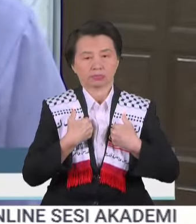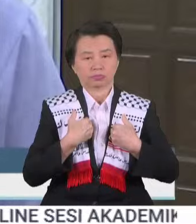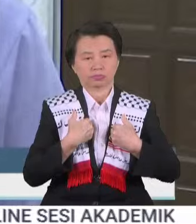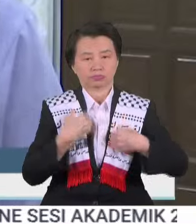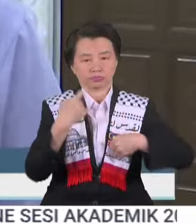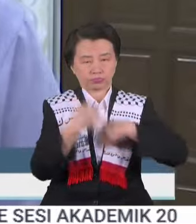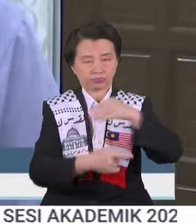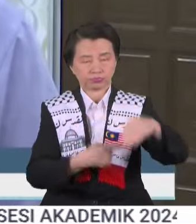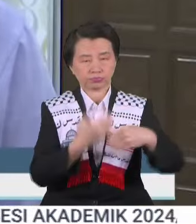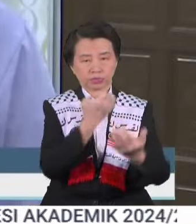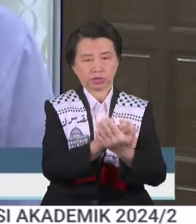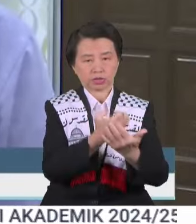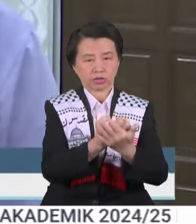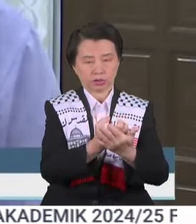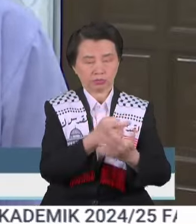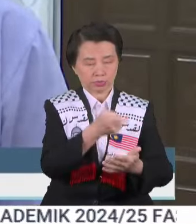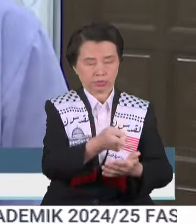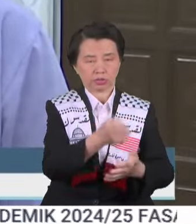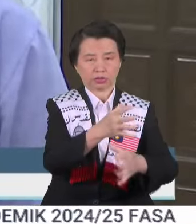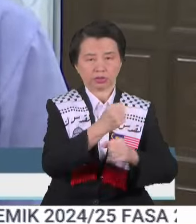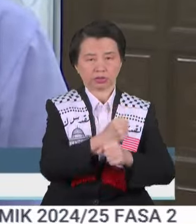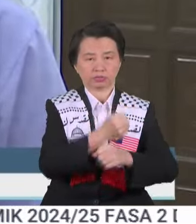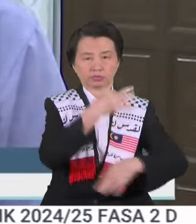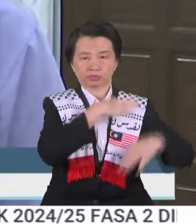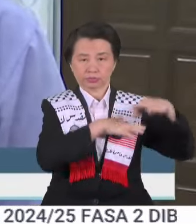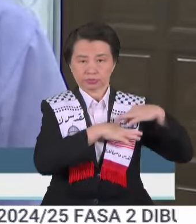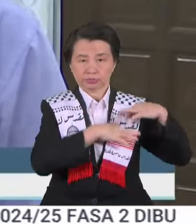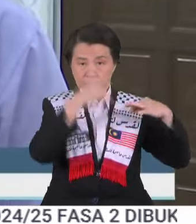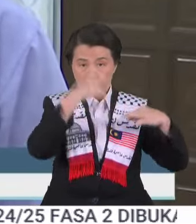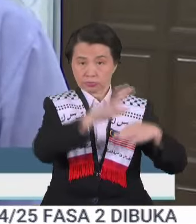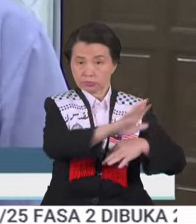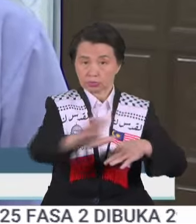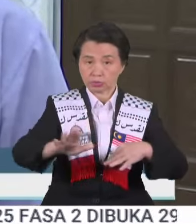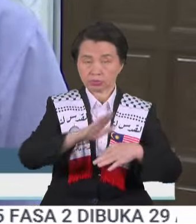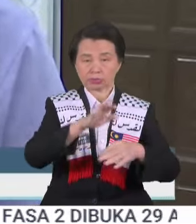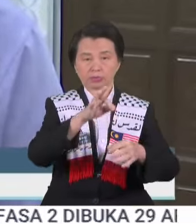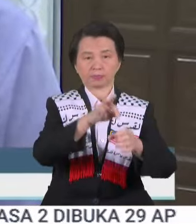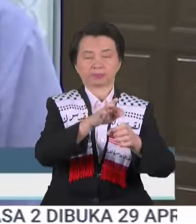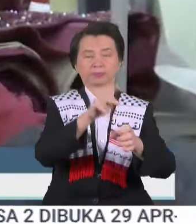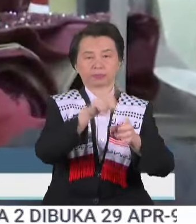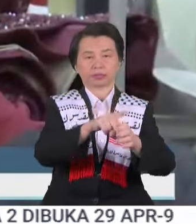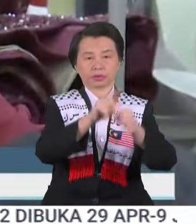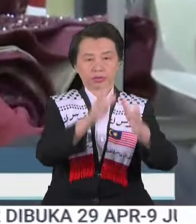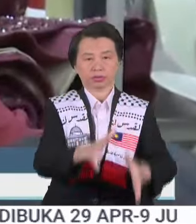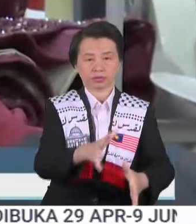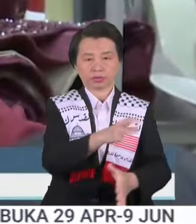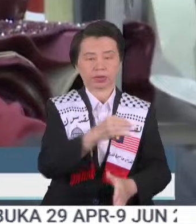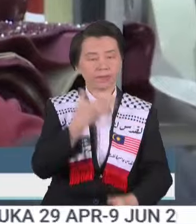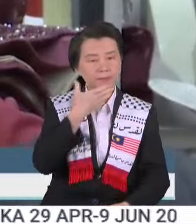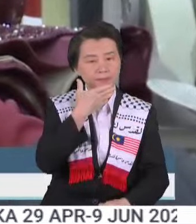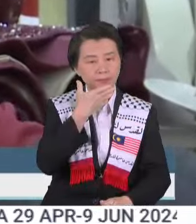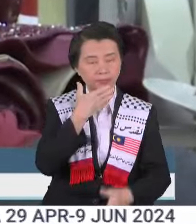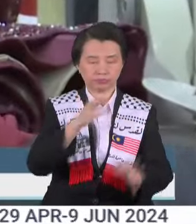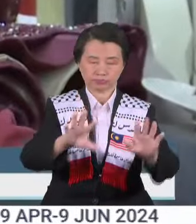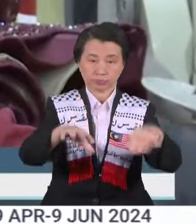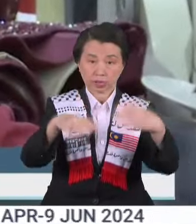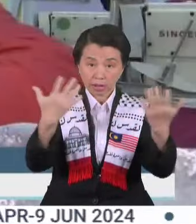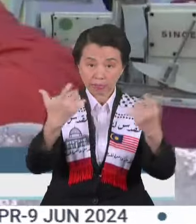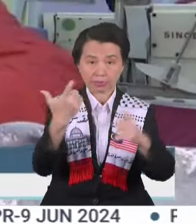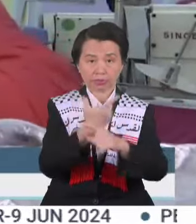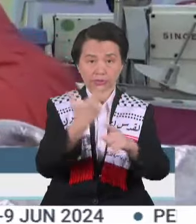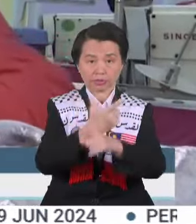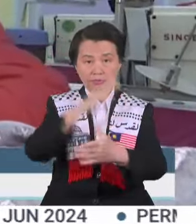transaksi ekonomi yang boleh menjana pendapatan kepada peserta, kepada belia-belia semua. Selepas tamat latihan,